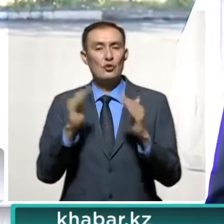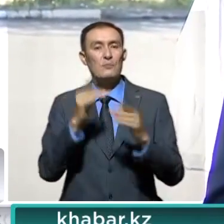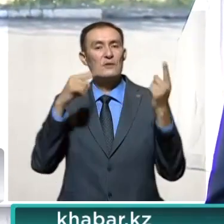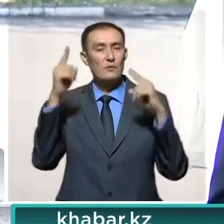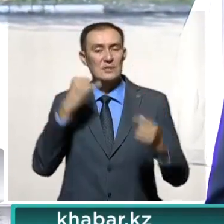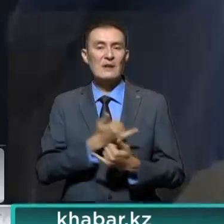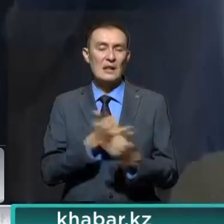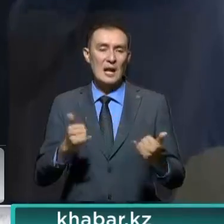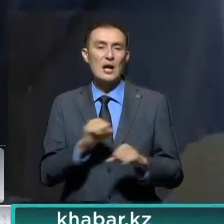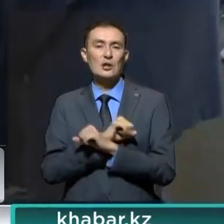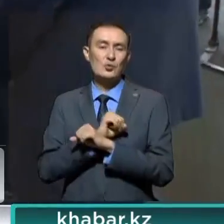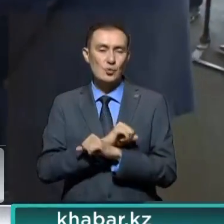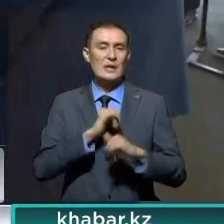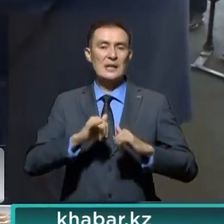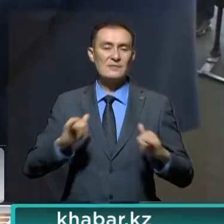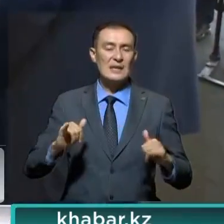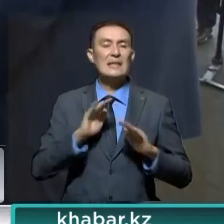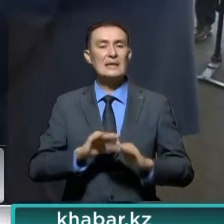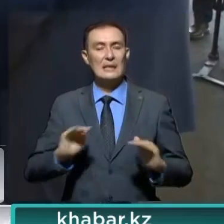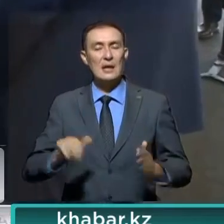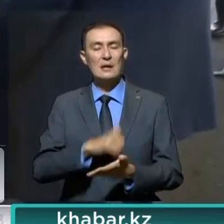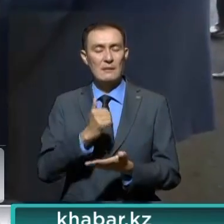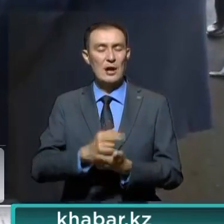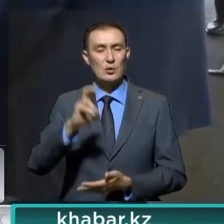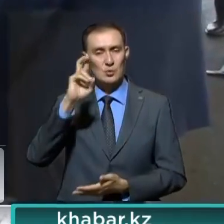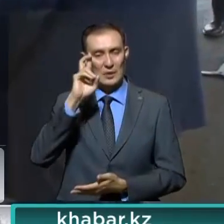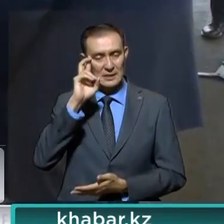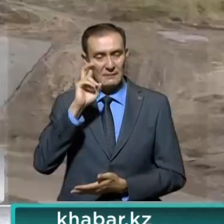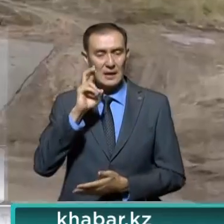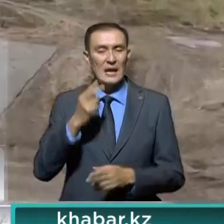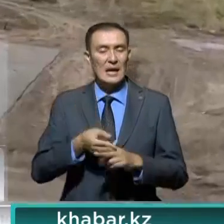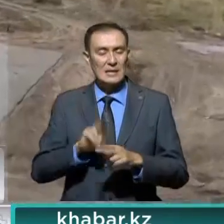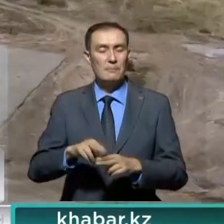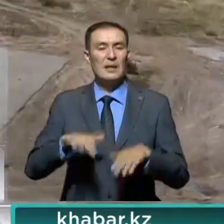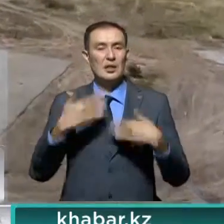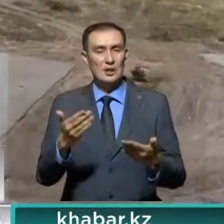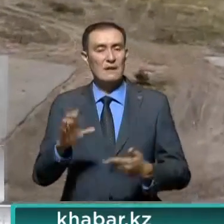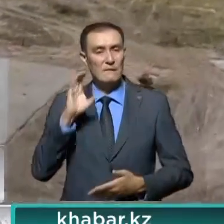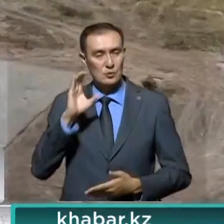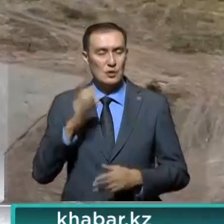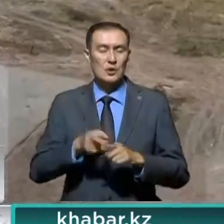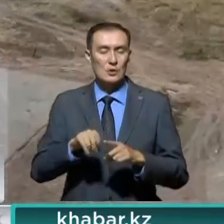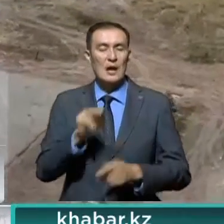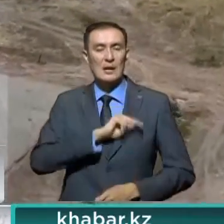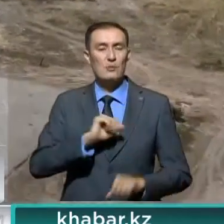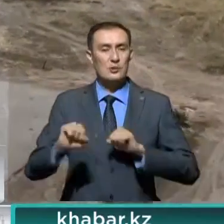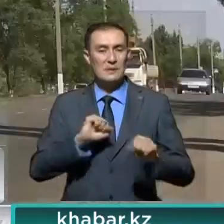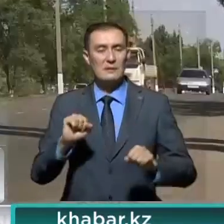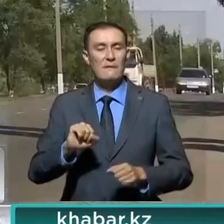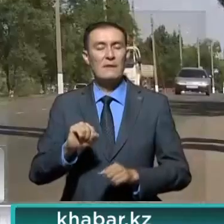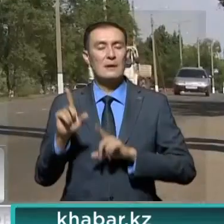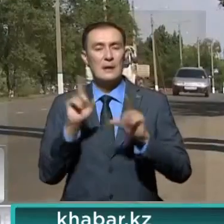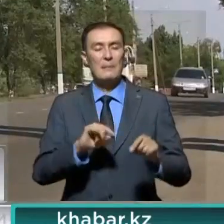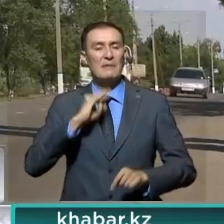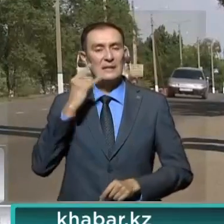творчества для досуга и развития детей. Глава государства принял все предложения. Рабочая поездка президента в Павлодарской